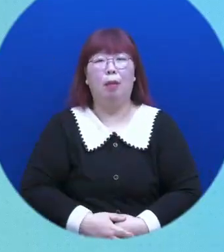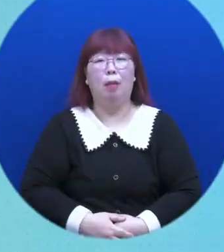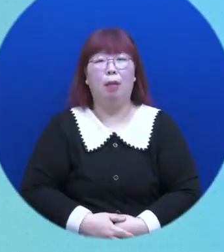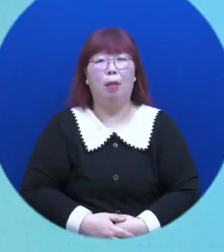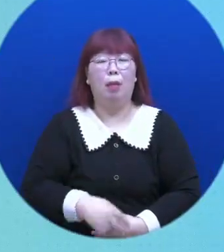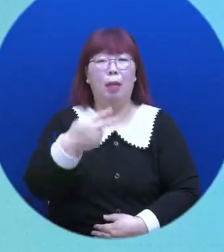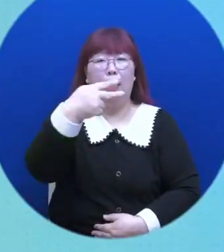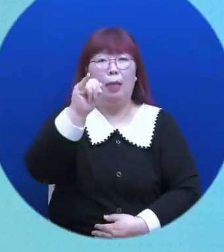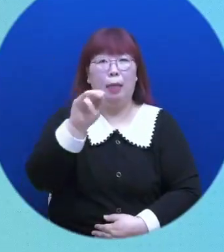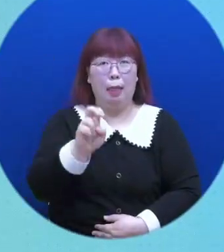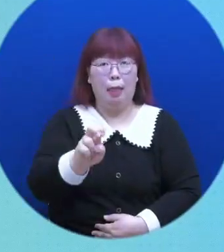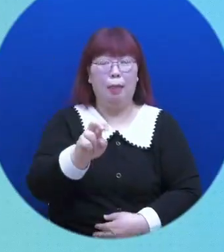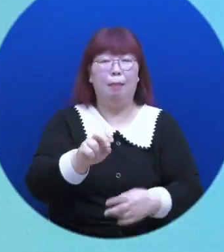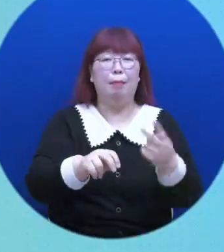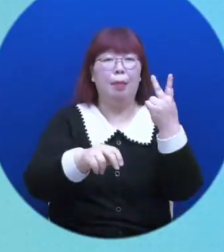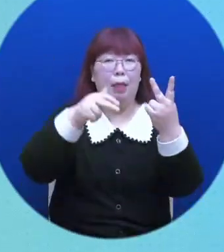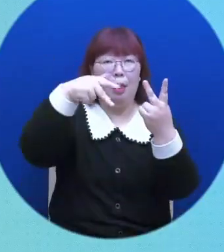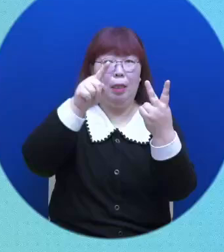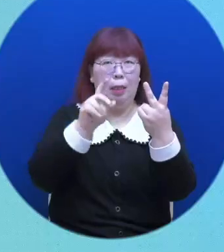디모데후서 2장에 보면